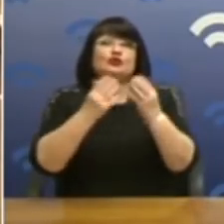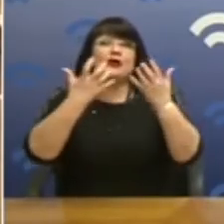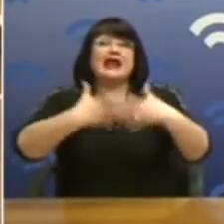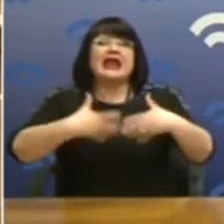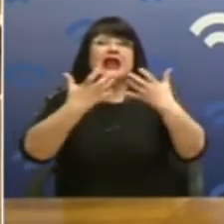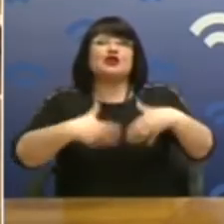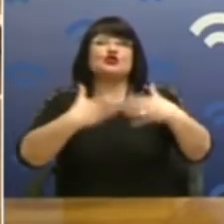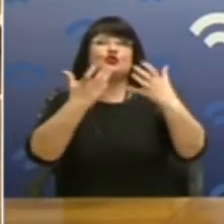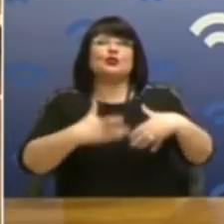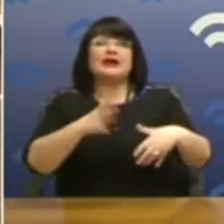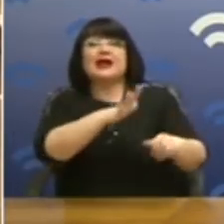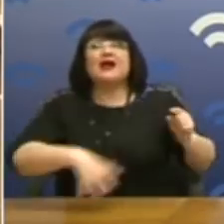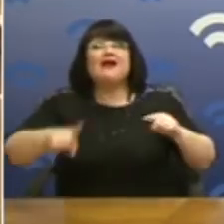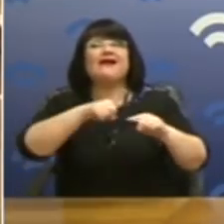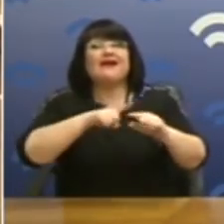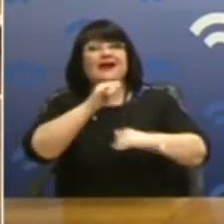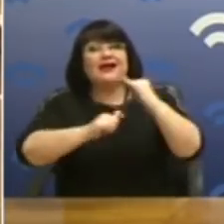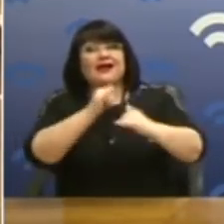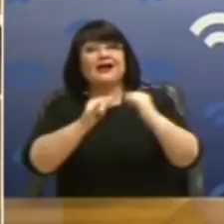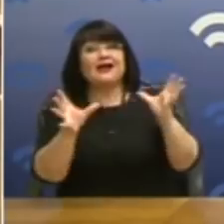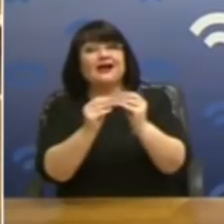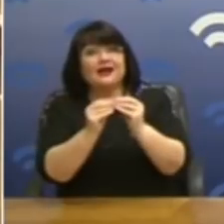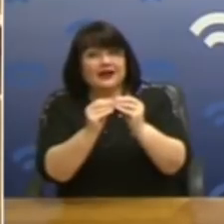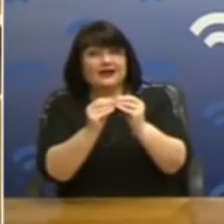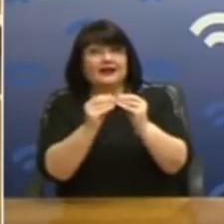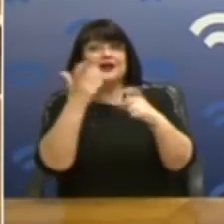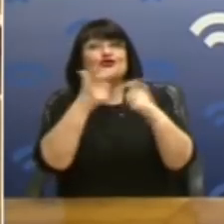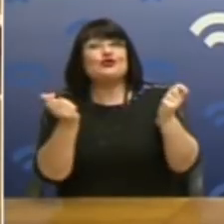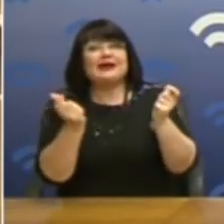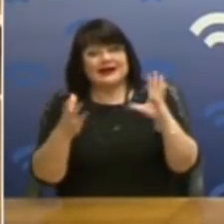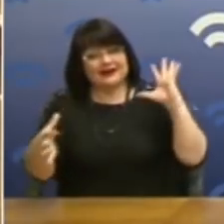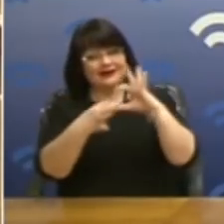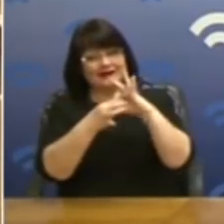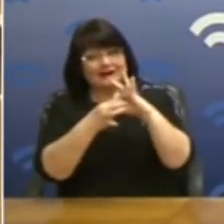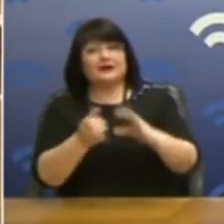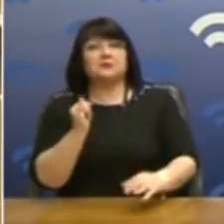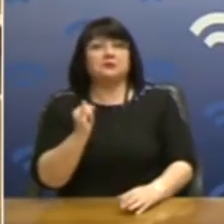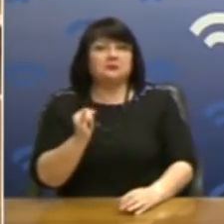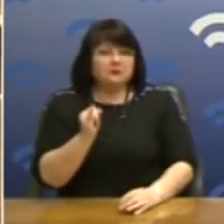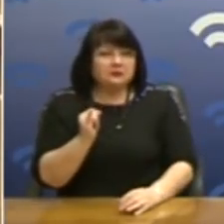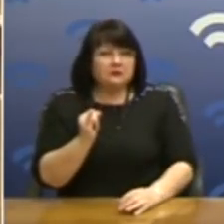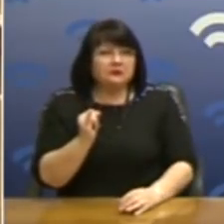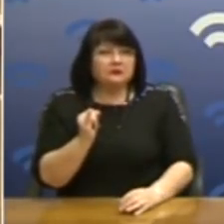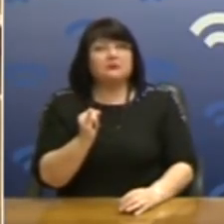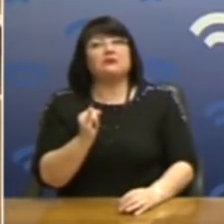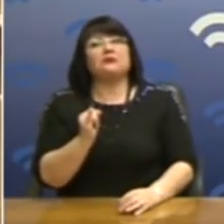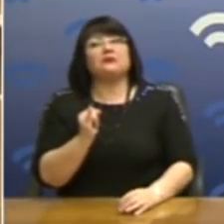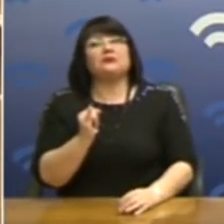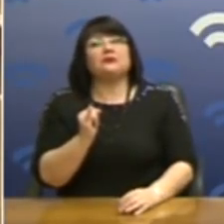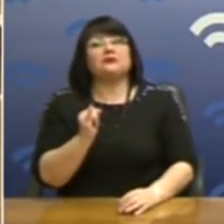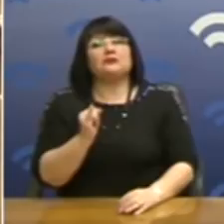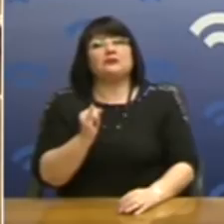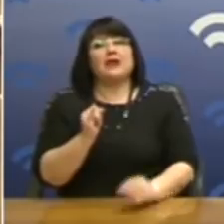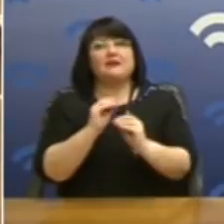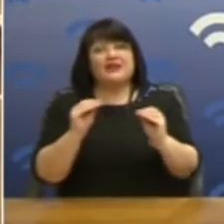Πανελλήνιου Σχολικού Δικτύου, με αποτέλεσμα να καθυστερούν πάρα πολύ οι εγγραφές εκπαιδευτικών γονιών